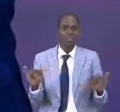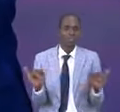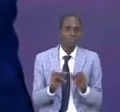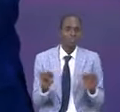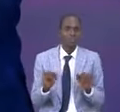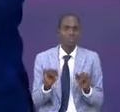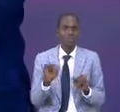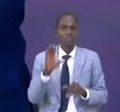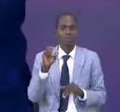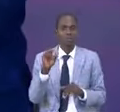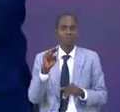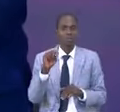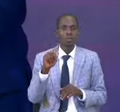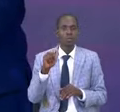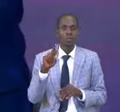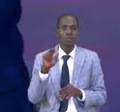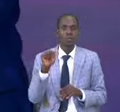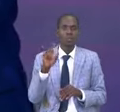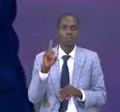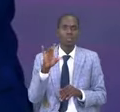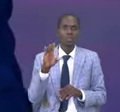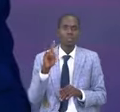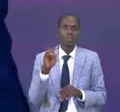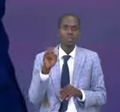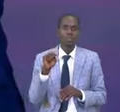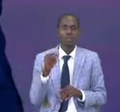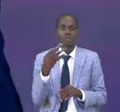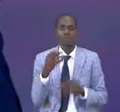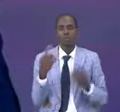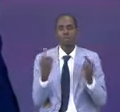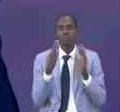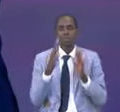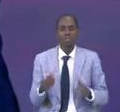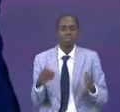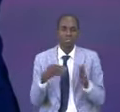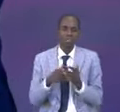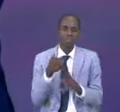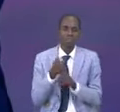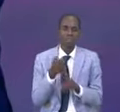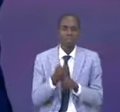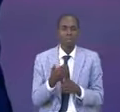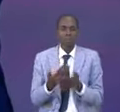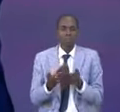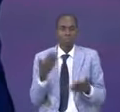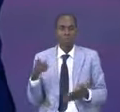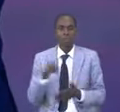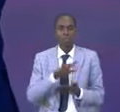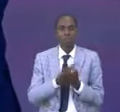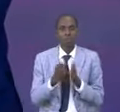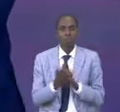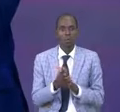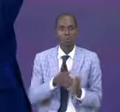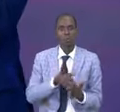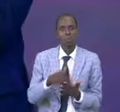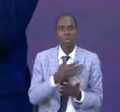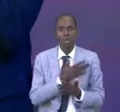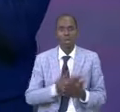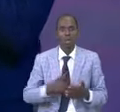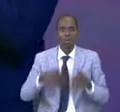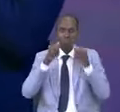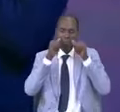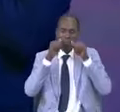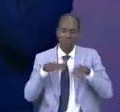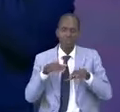pêcheurs afin que vous ne vous ne vous l'acier point l'âme de Corée